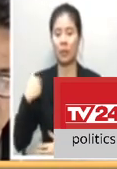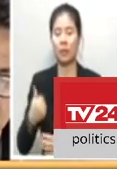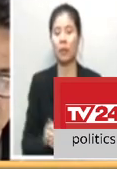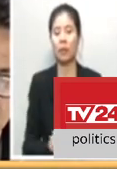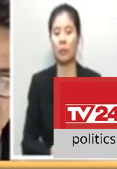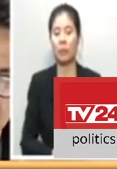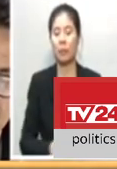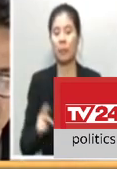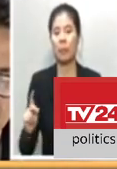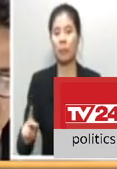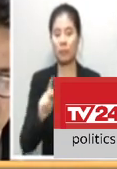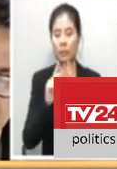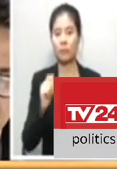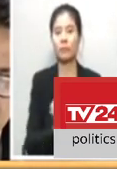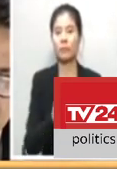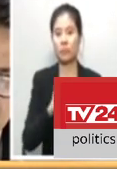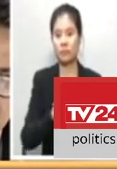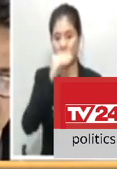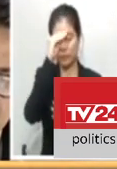แล้วก็กระทรวงศึกษาธิการ